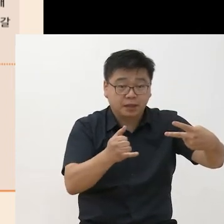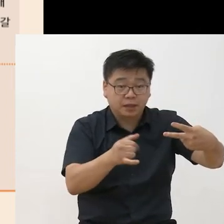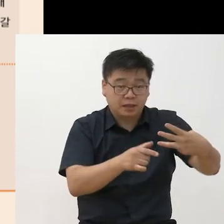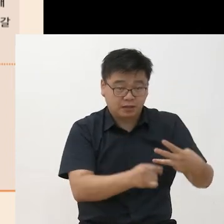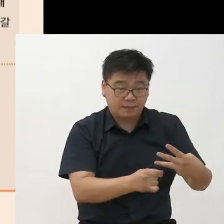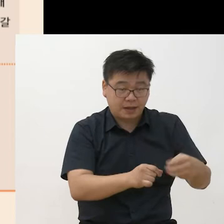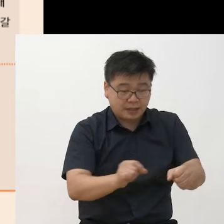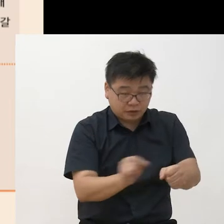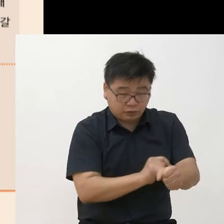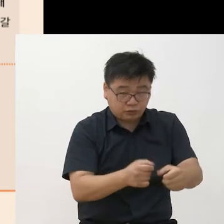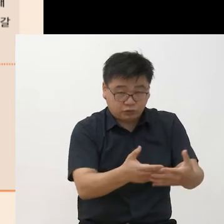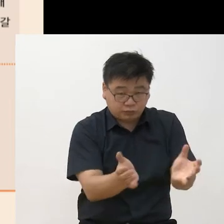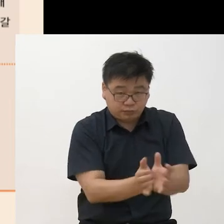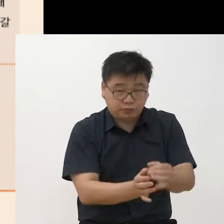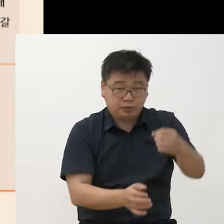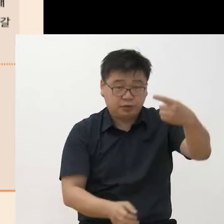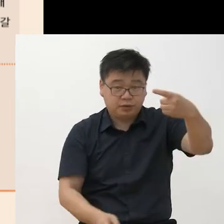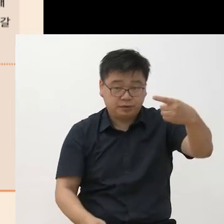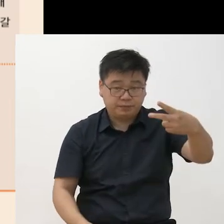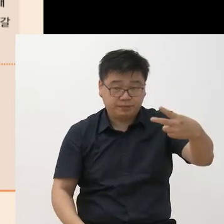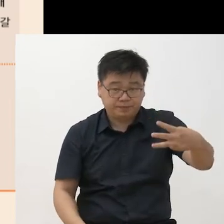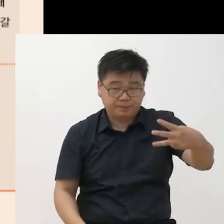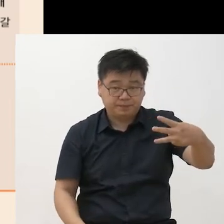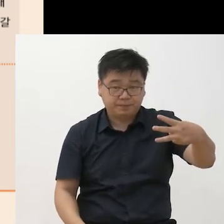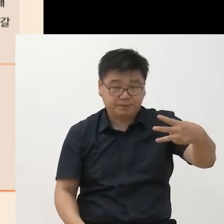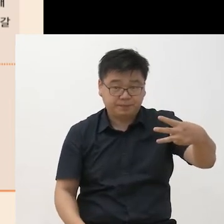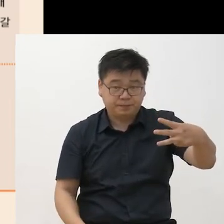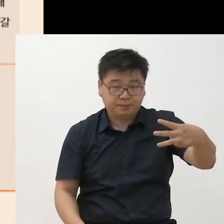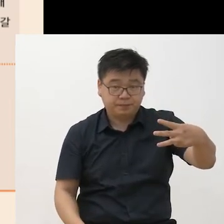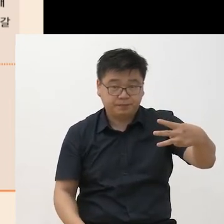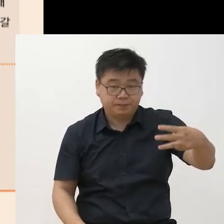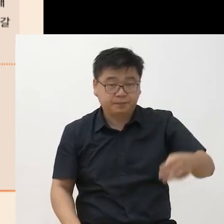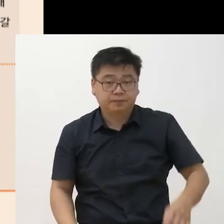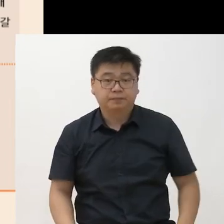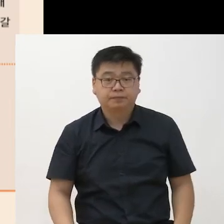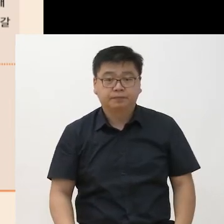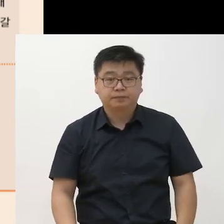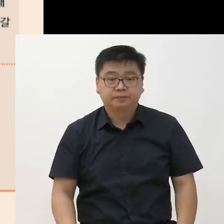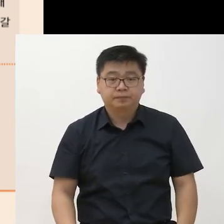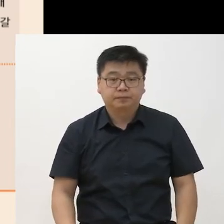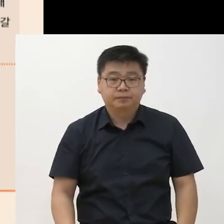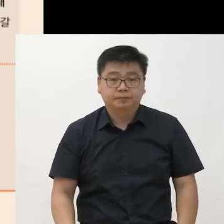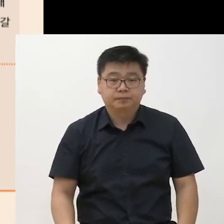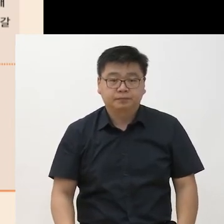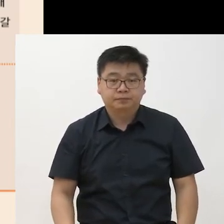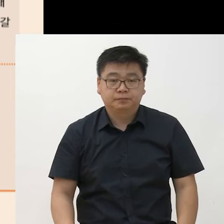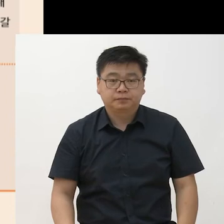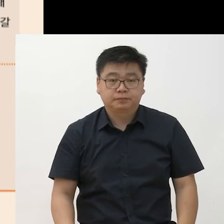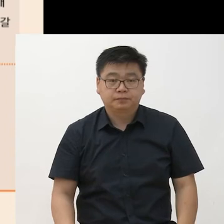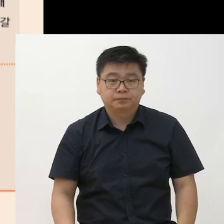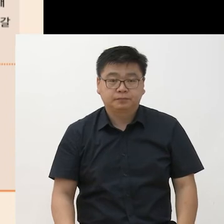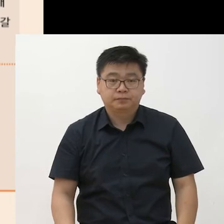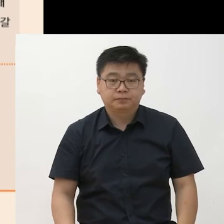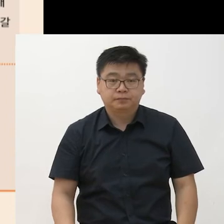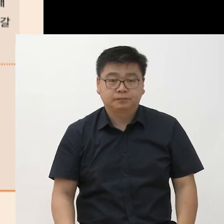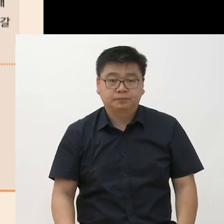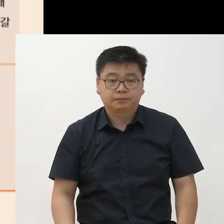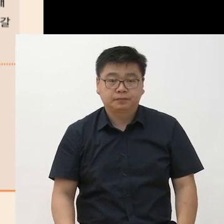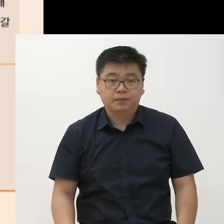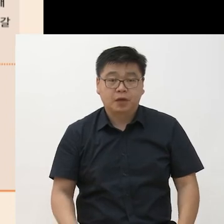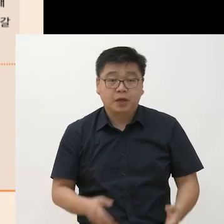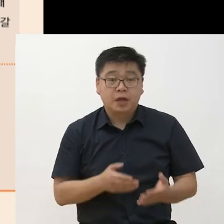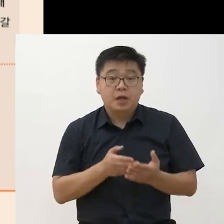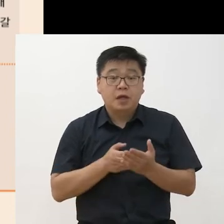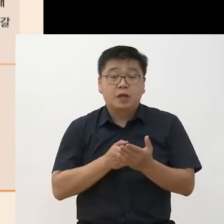그리고 특수 분야 등 3개 분야를 세부 사업 유형으로 변경하였습니다.